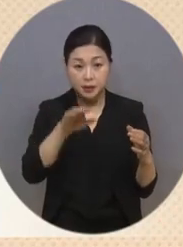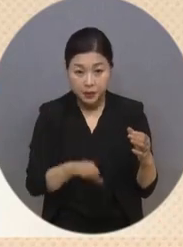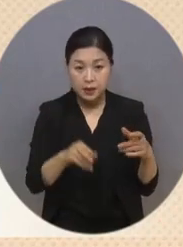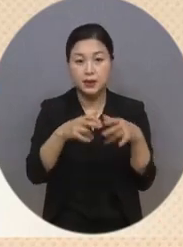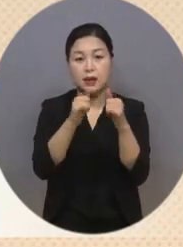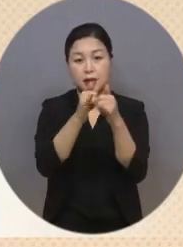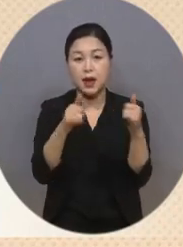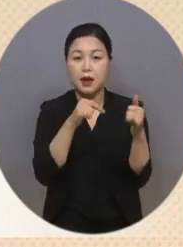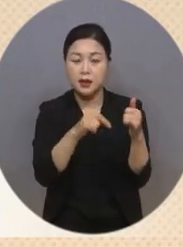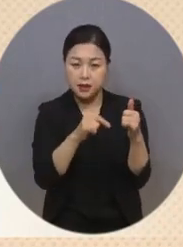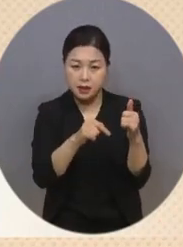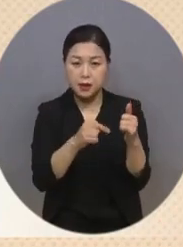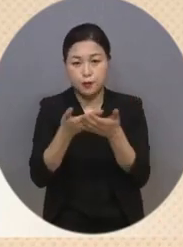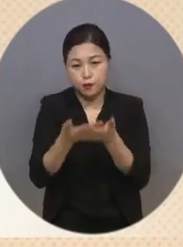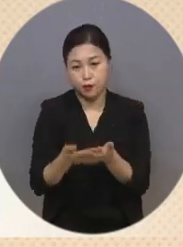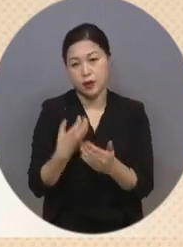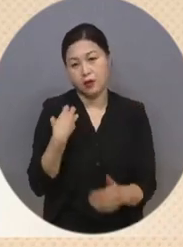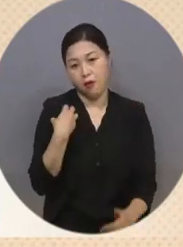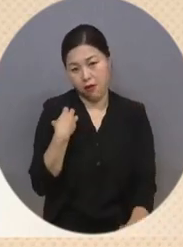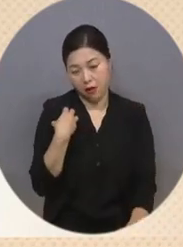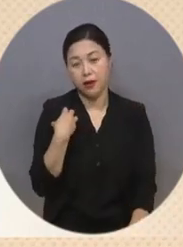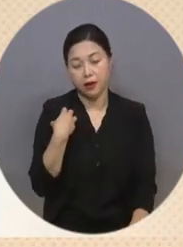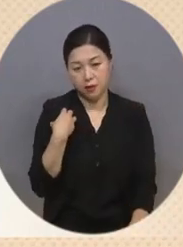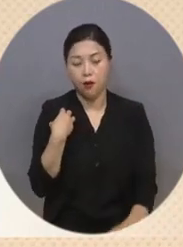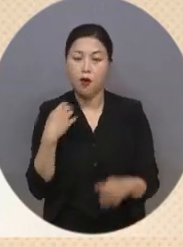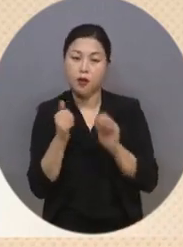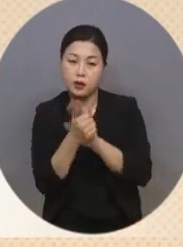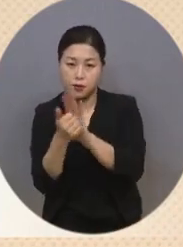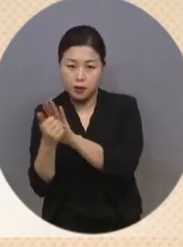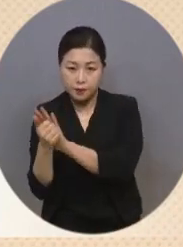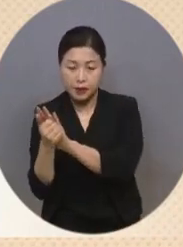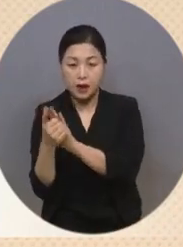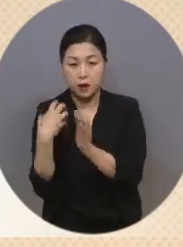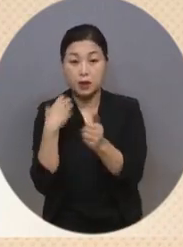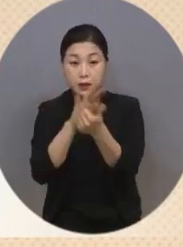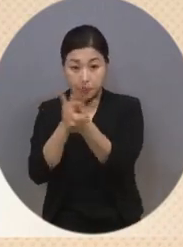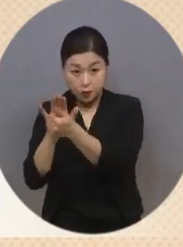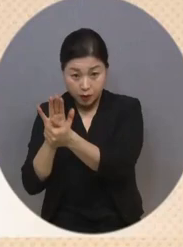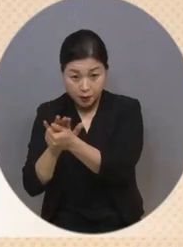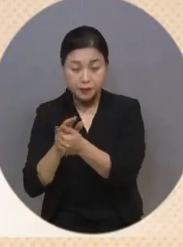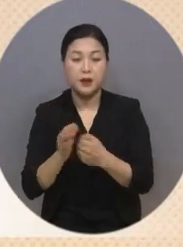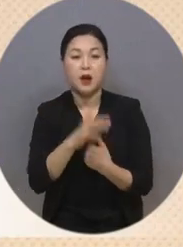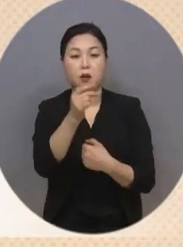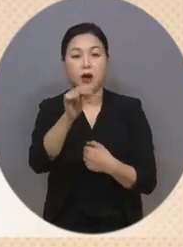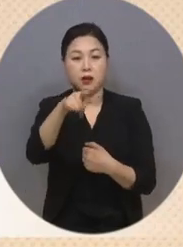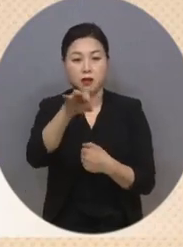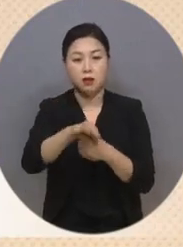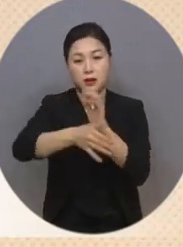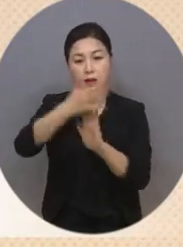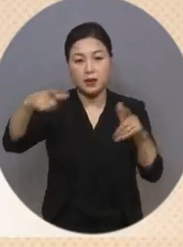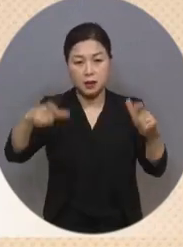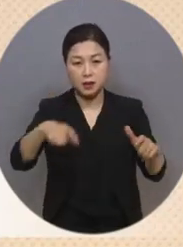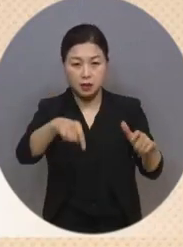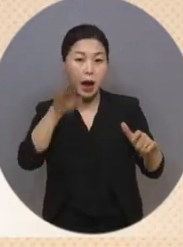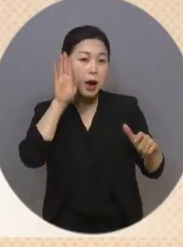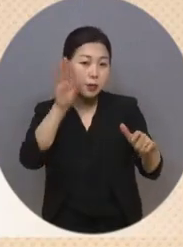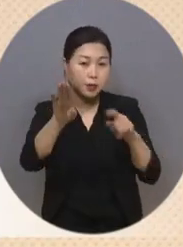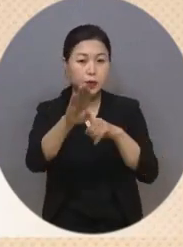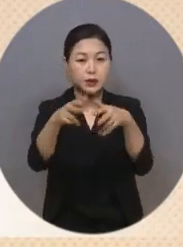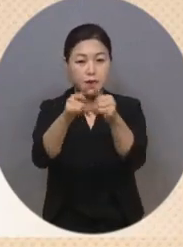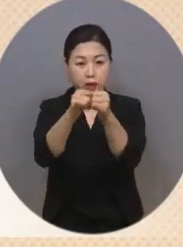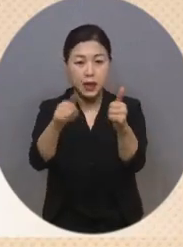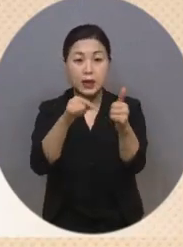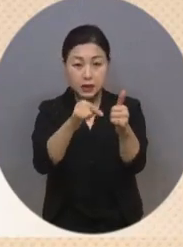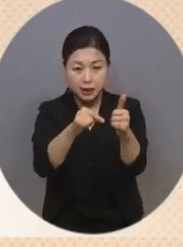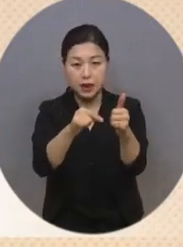우리 장애인들의 보금자리 역할을 해주시면서 우리 시에서 앞으로 지속해서